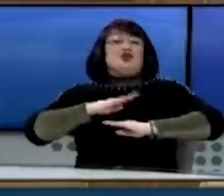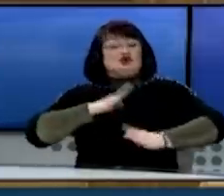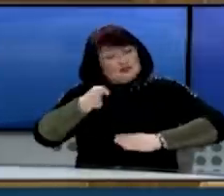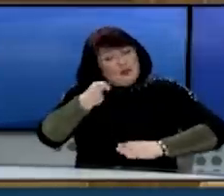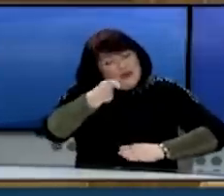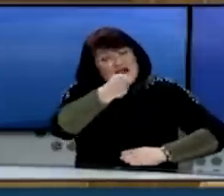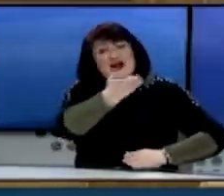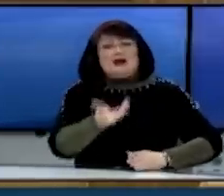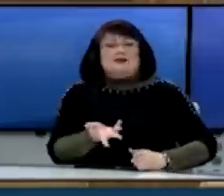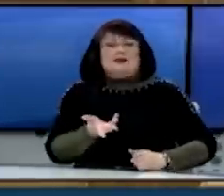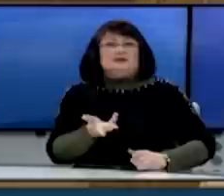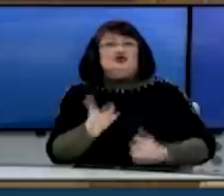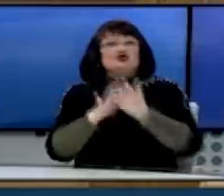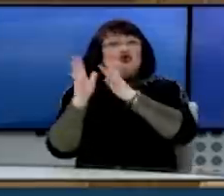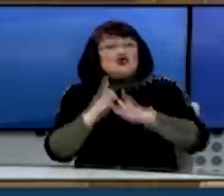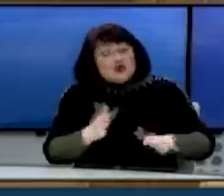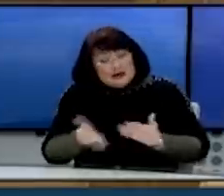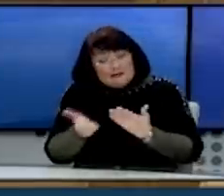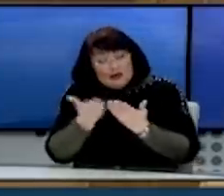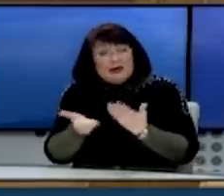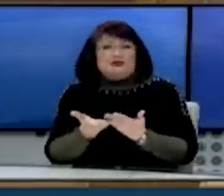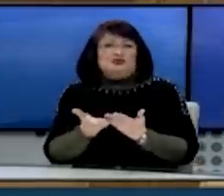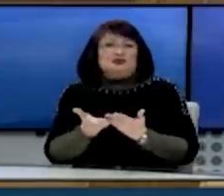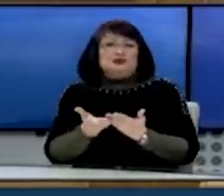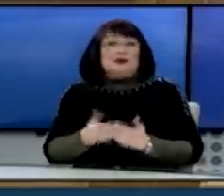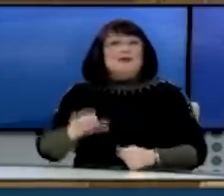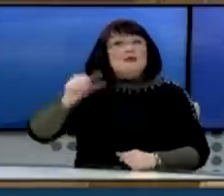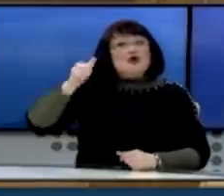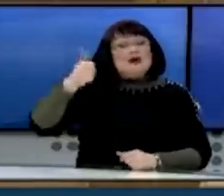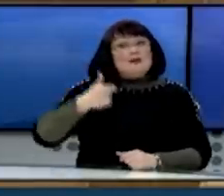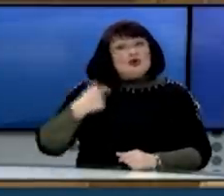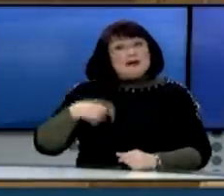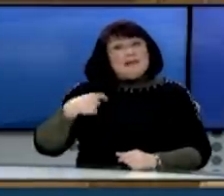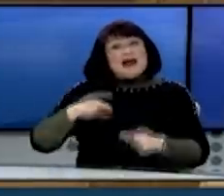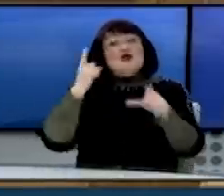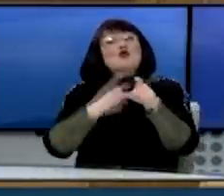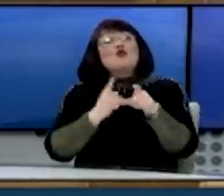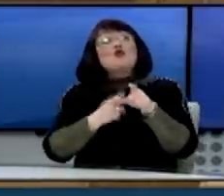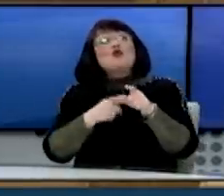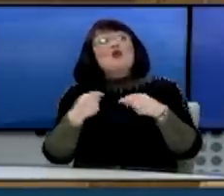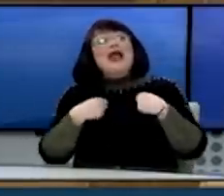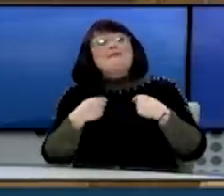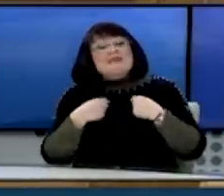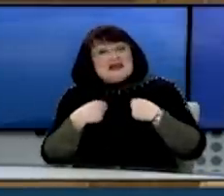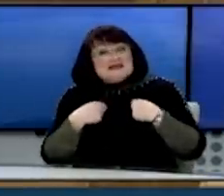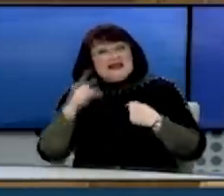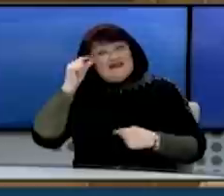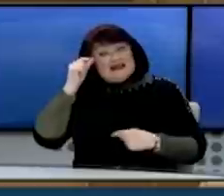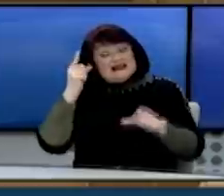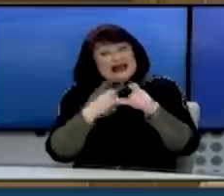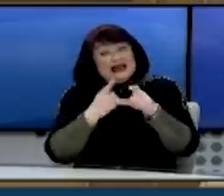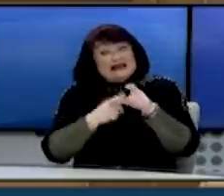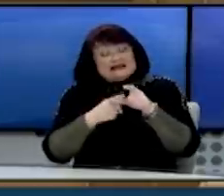έκαναν, όπου πάλι όμως εκεί πρώτα τα μέλη του ΚΚΕ και της ΚΝΕ ήταν από